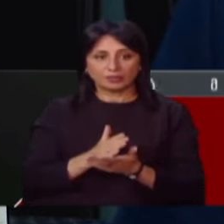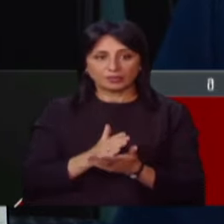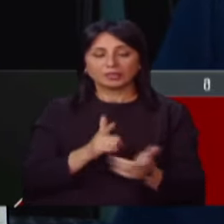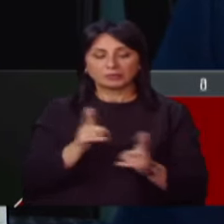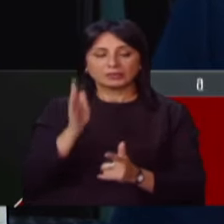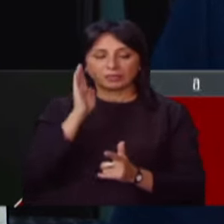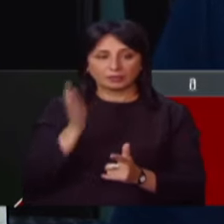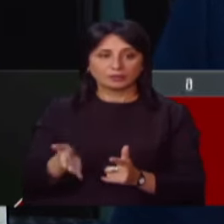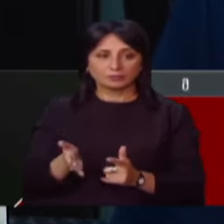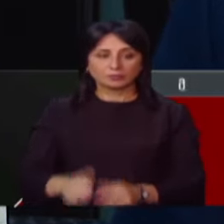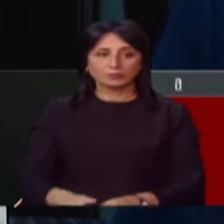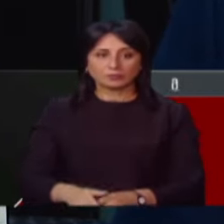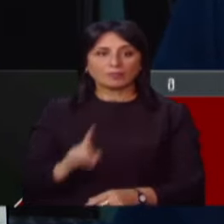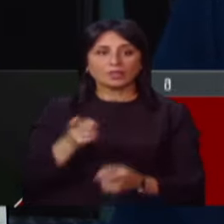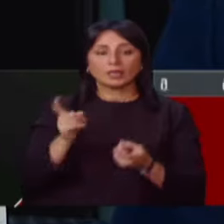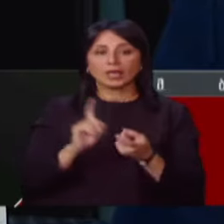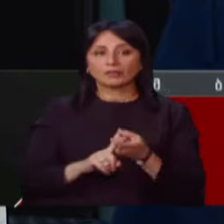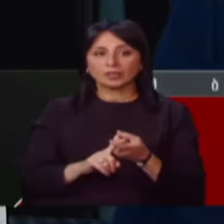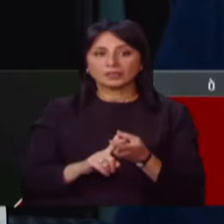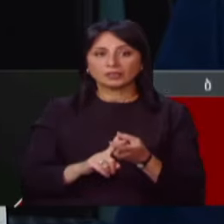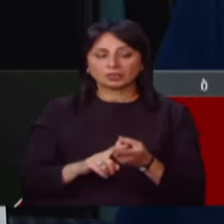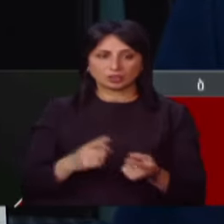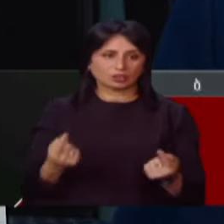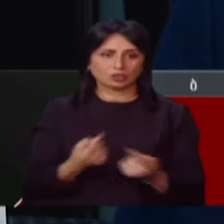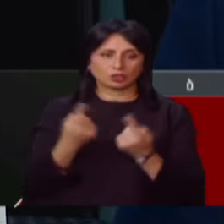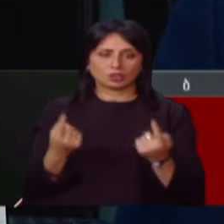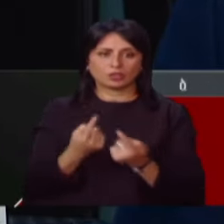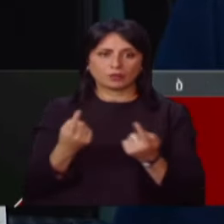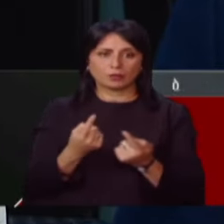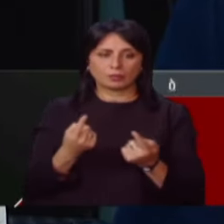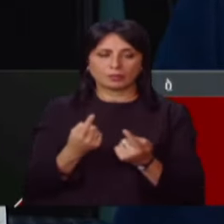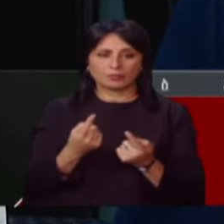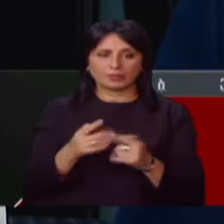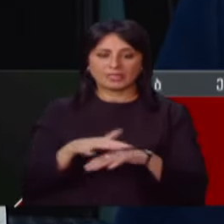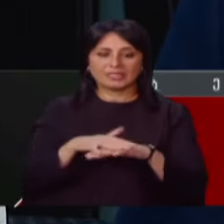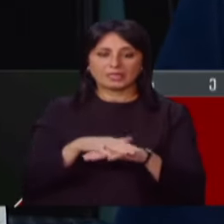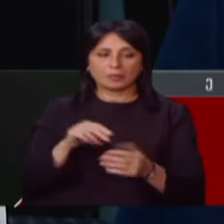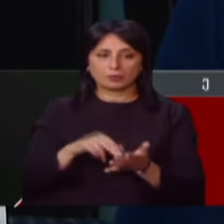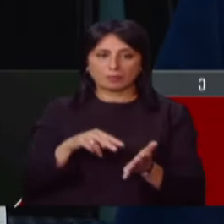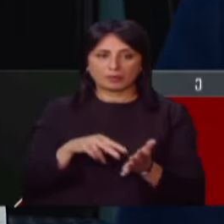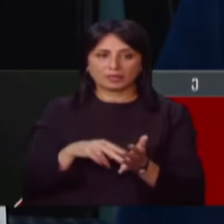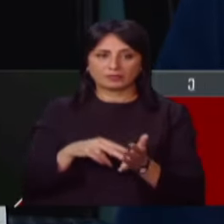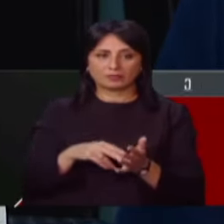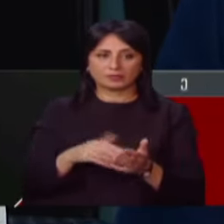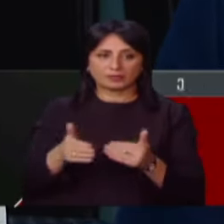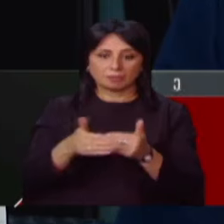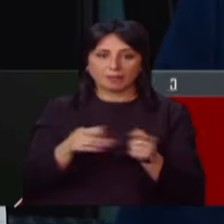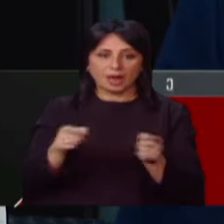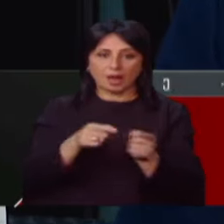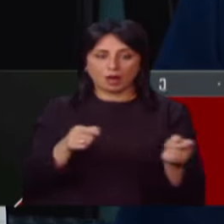მზად ვიქნებით. რა შეეხება ფას, ჩვეულებრივ საბაზრო ფასების